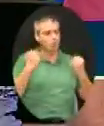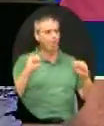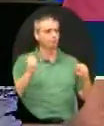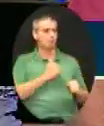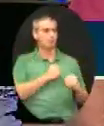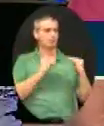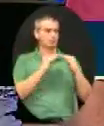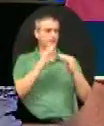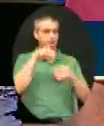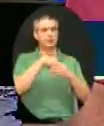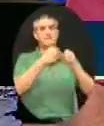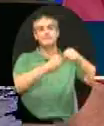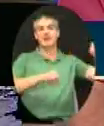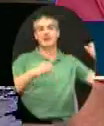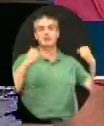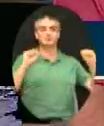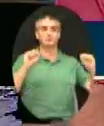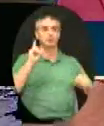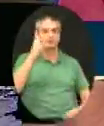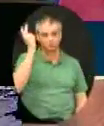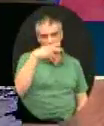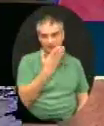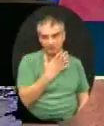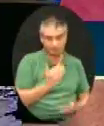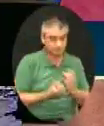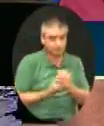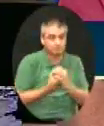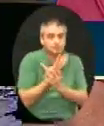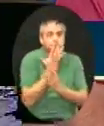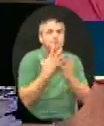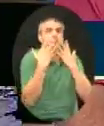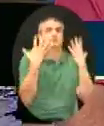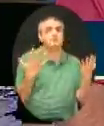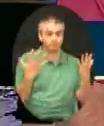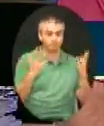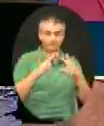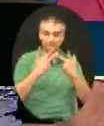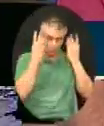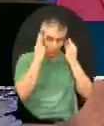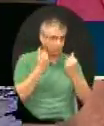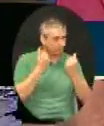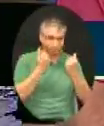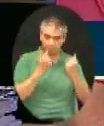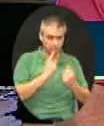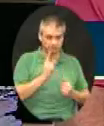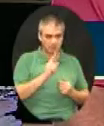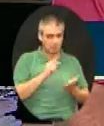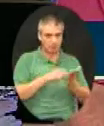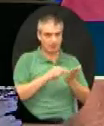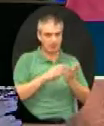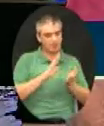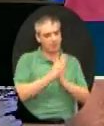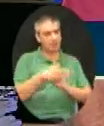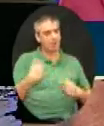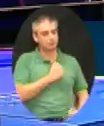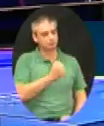והשוויון שמובטח במגילת העצמאות. אבל צריך להבין, הגידול הדרמטי בציבור החרדי איננו פרי של חזרה